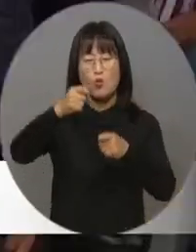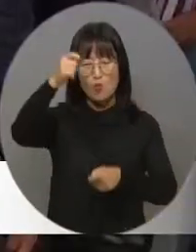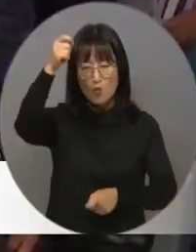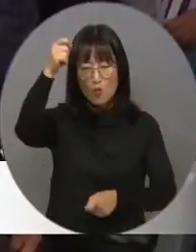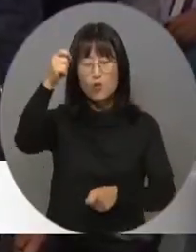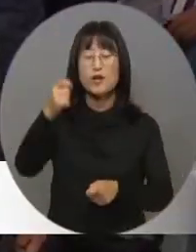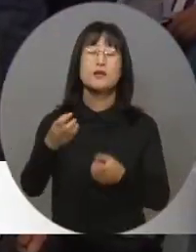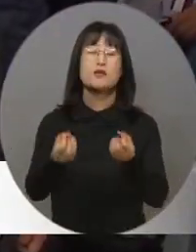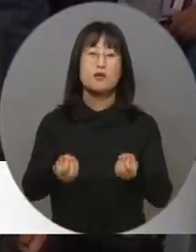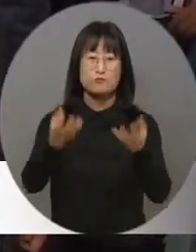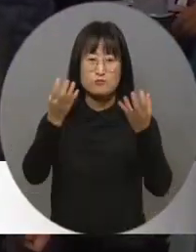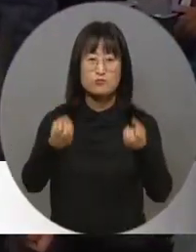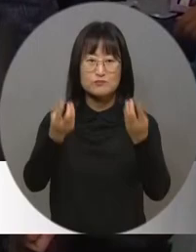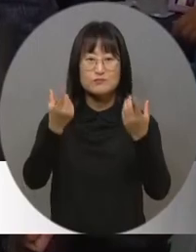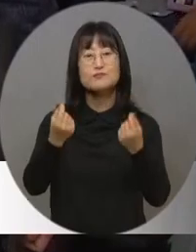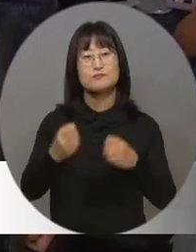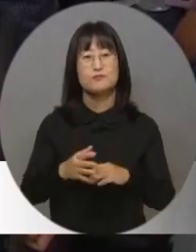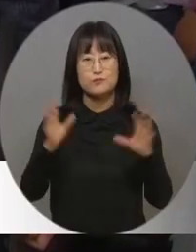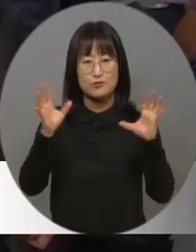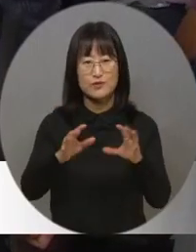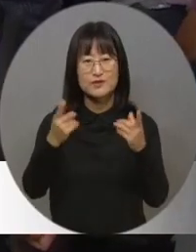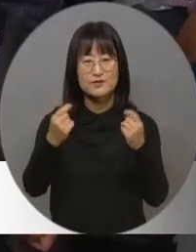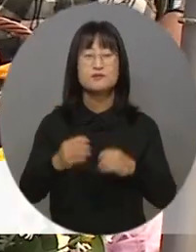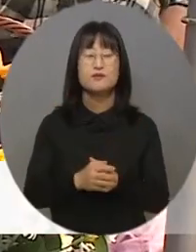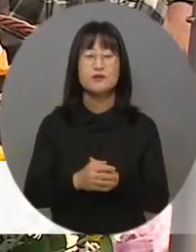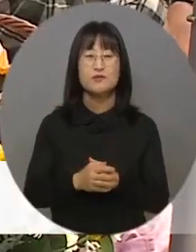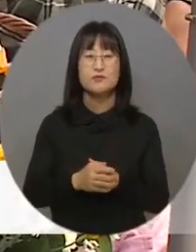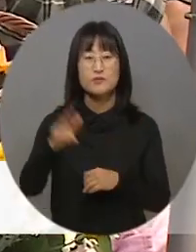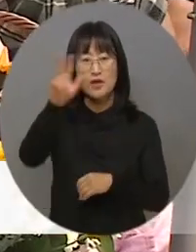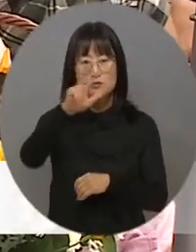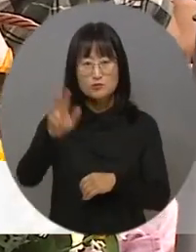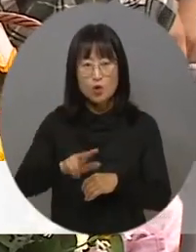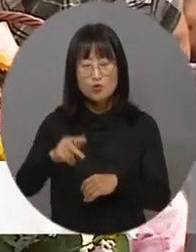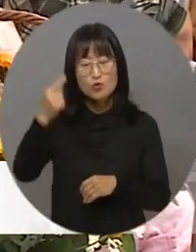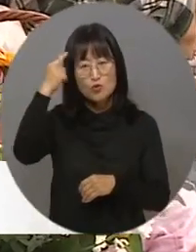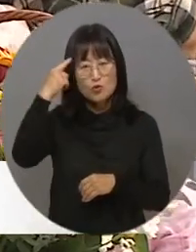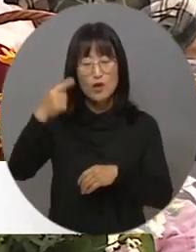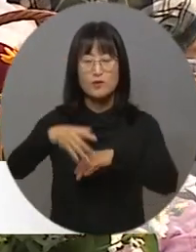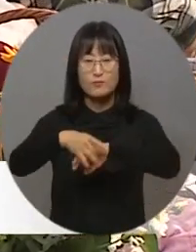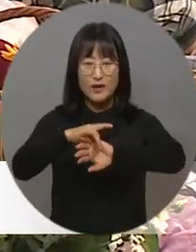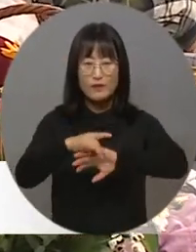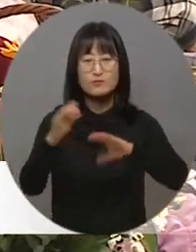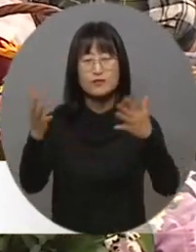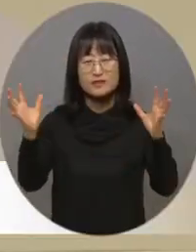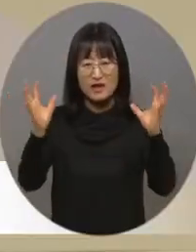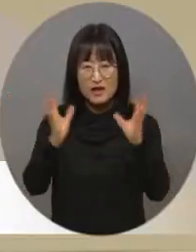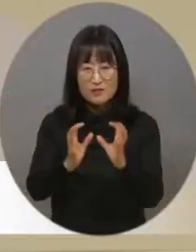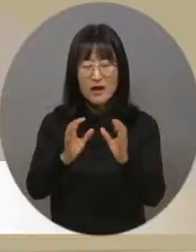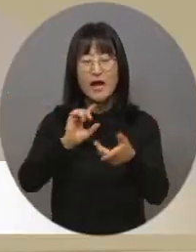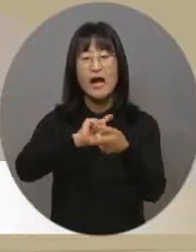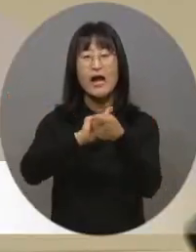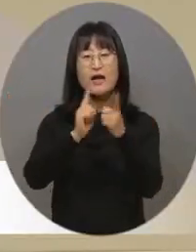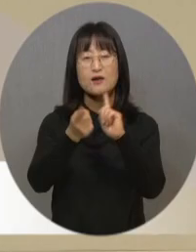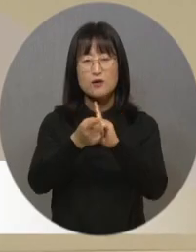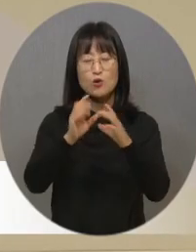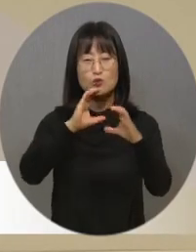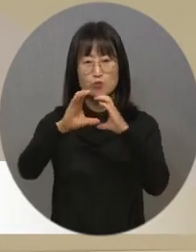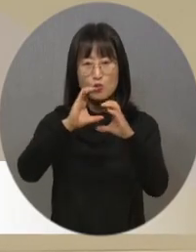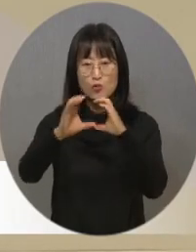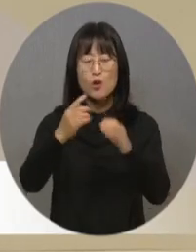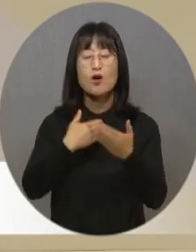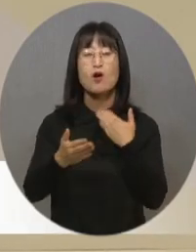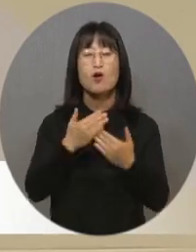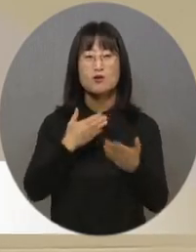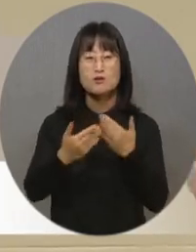프로그램입니다. 그동안 전국 뇌성마비인과 함께하는 축제로서 함께 소통하고 다양한 체험활동을 즐기는